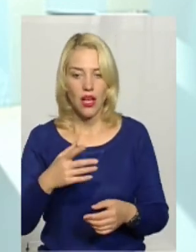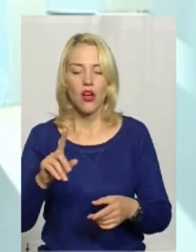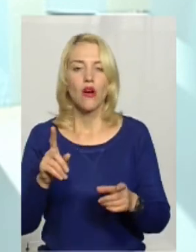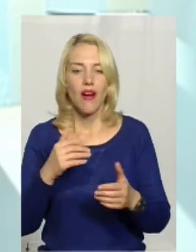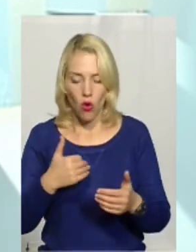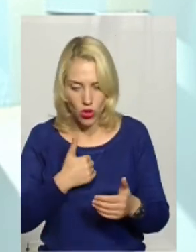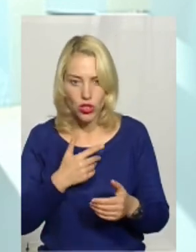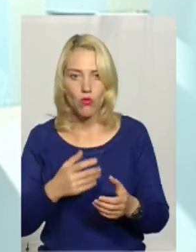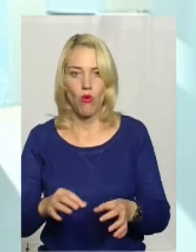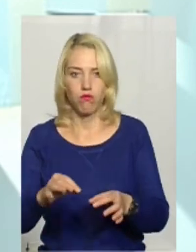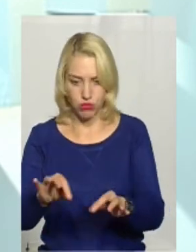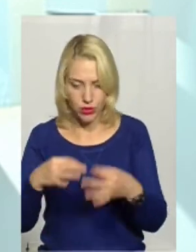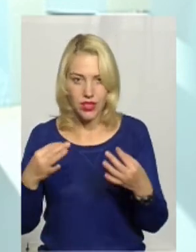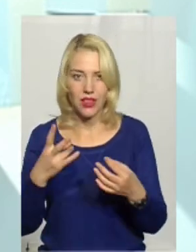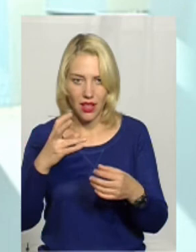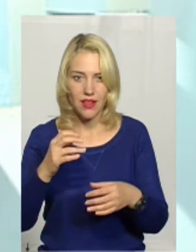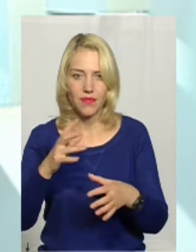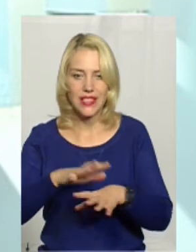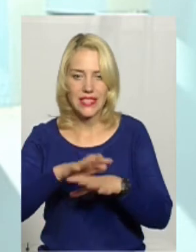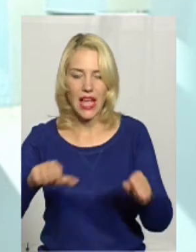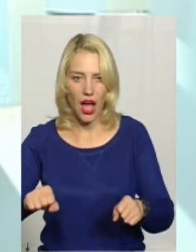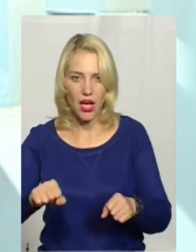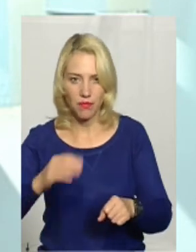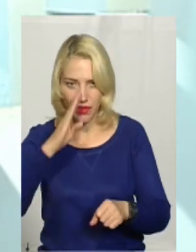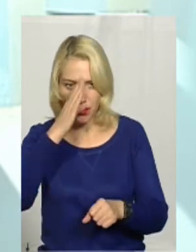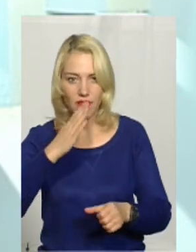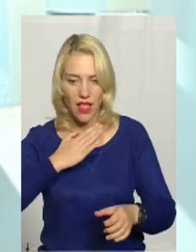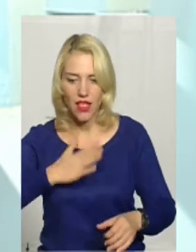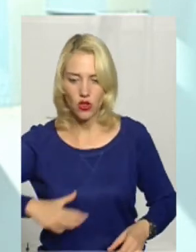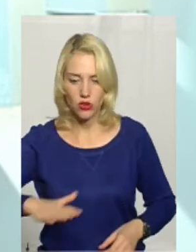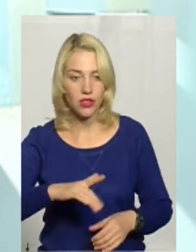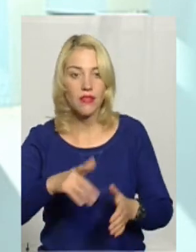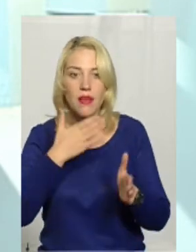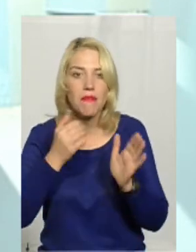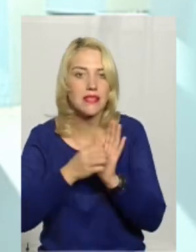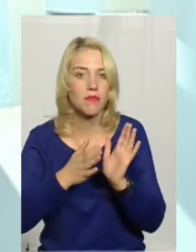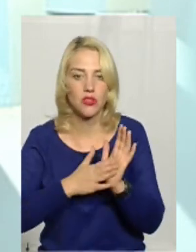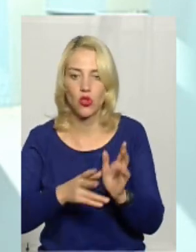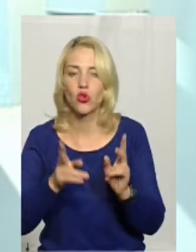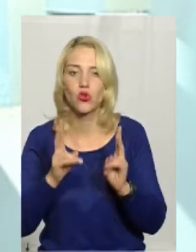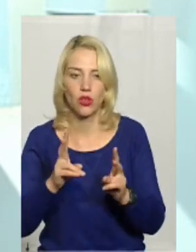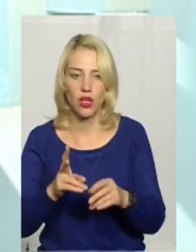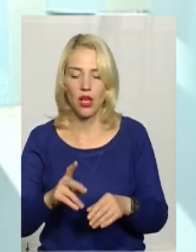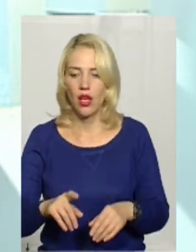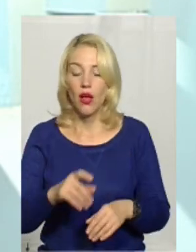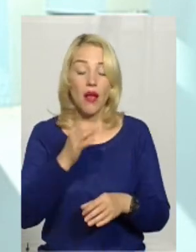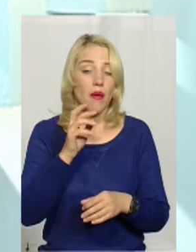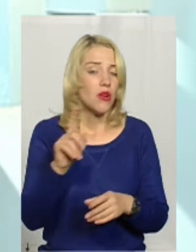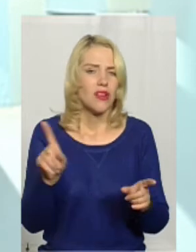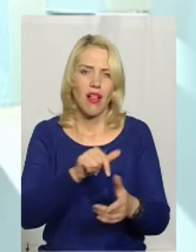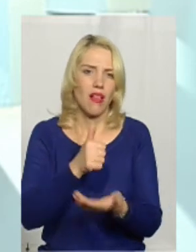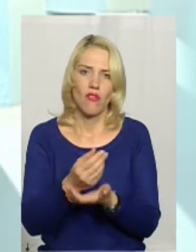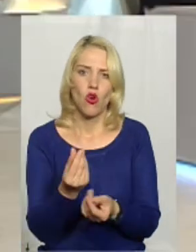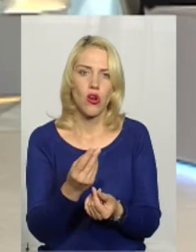територію. Абсолютно, кажу, не виписано, яким чином хто має право купити ту землю. Аби гроші і купуй будь-хто. Отака